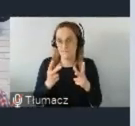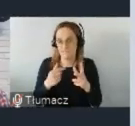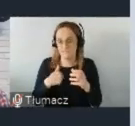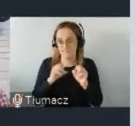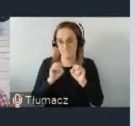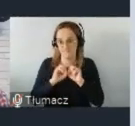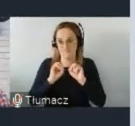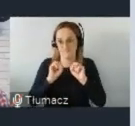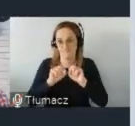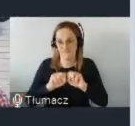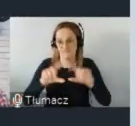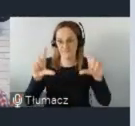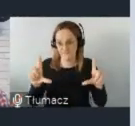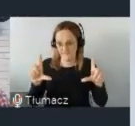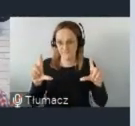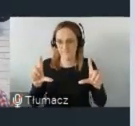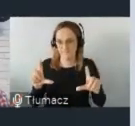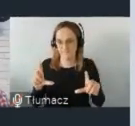wyświetlę.